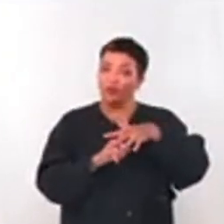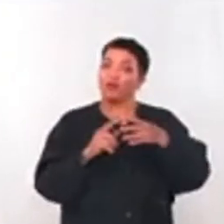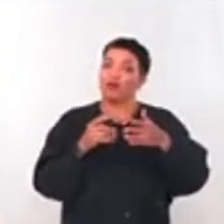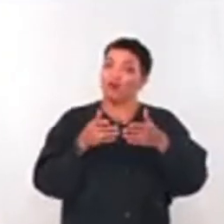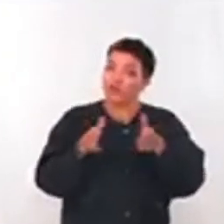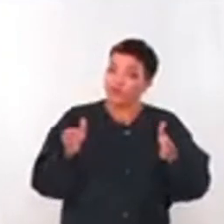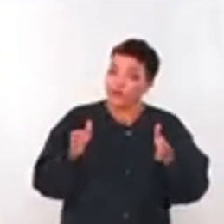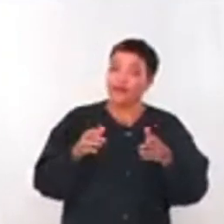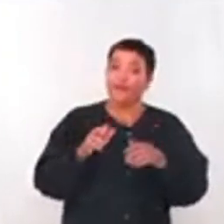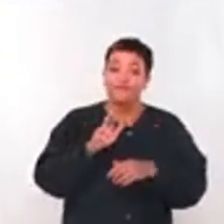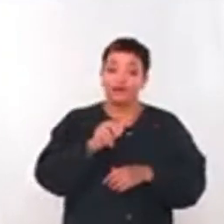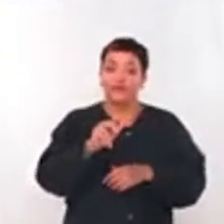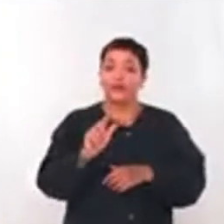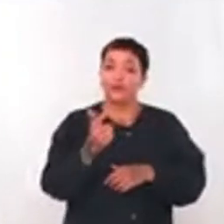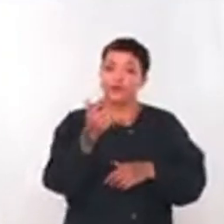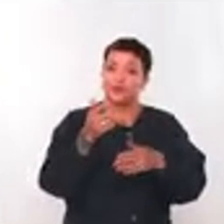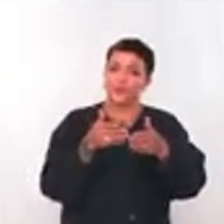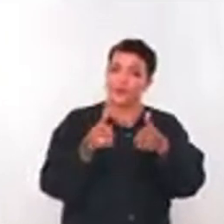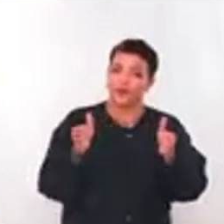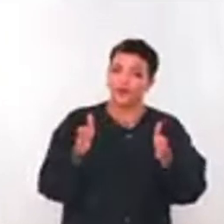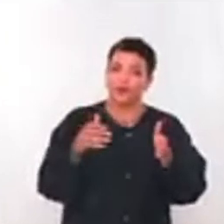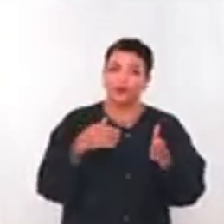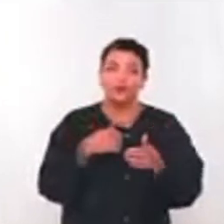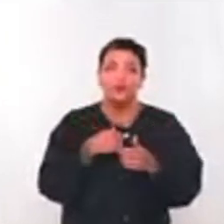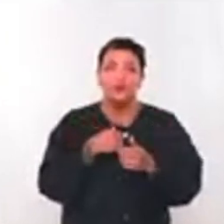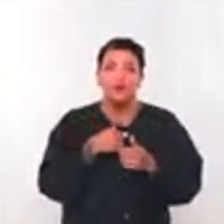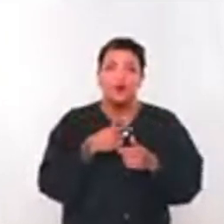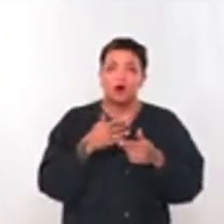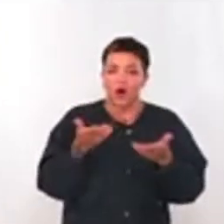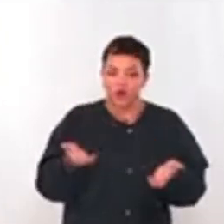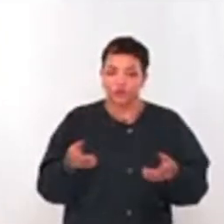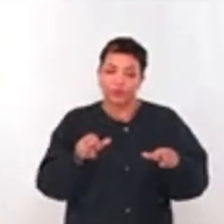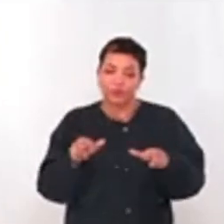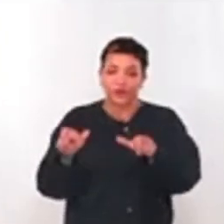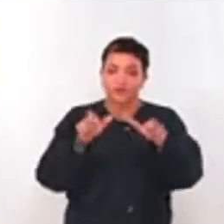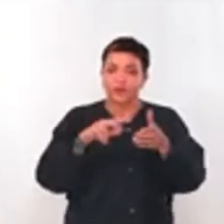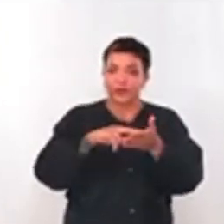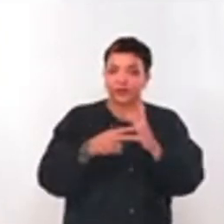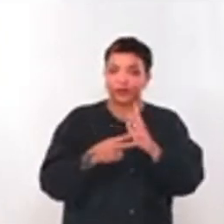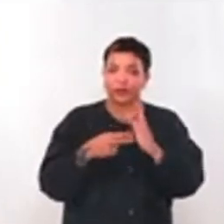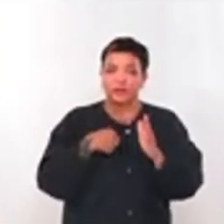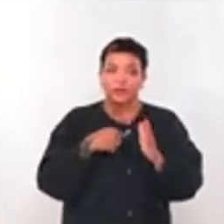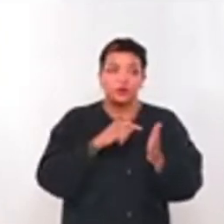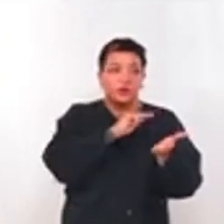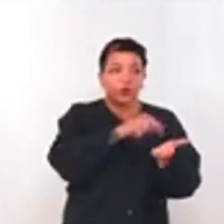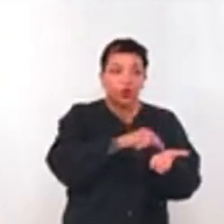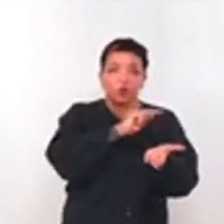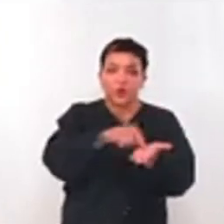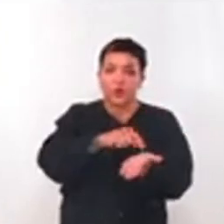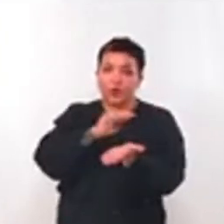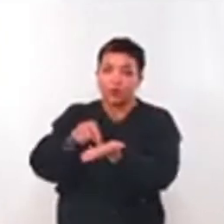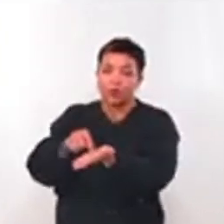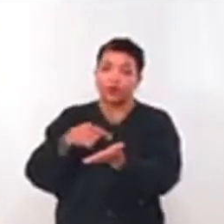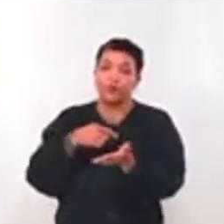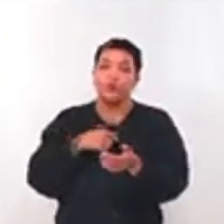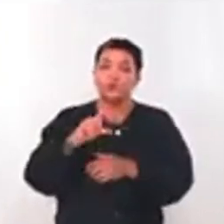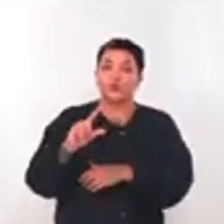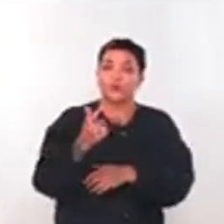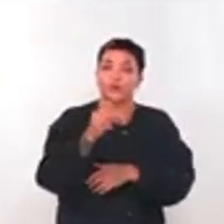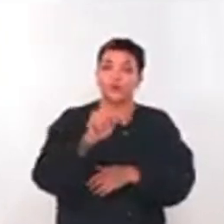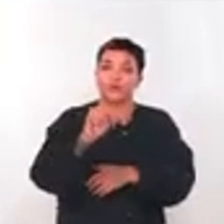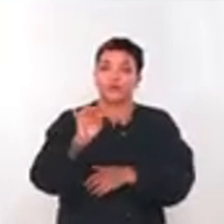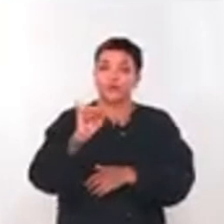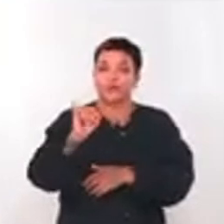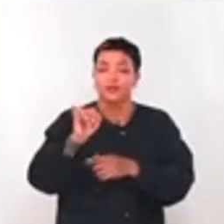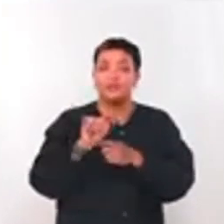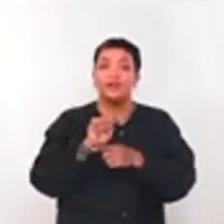en ouvrir un deuxième. Nous faisons des vérifications techniques sur plusieurs lieux pour pouvoir trouver un deuxième ETI. Nous avons actuellement 40 places,